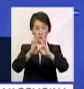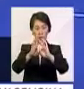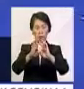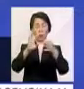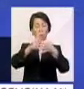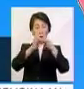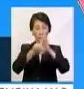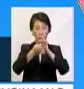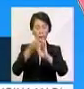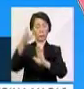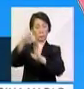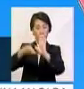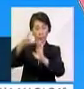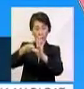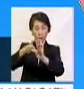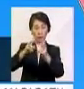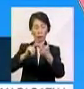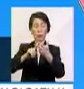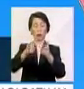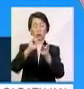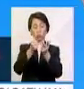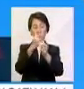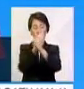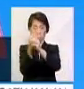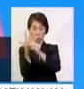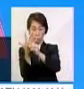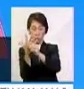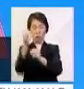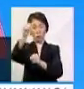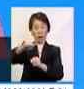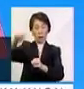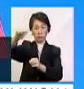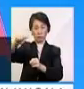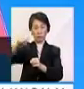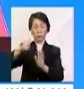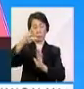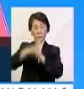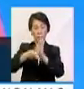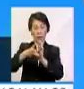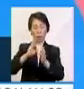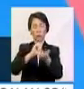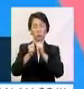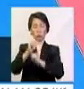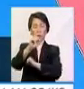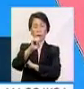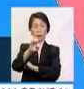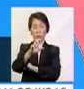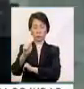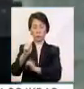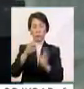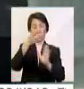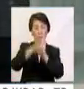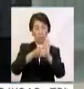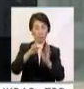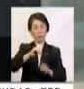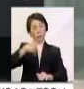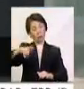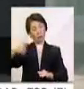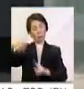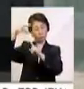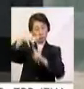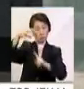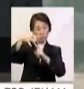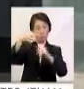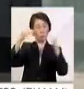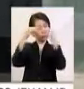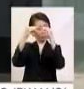Olimpik dan Paralimpik, Sukan Commonwealth, Sukan Asia dan Para Asia, Sukan SEA dan Para ASEAN serta lain-lain kejohanan bertaraf